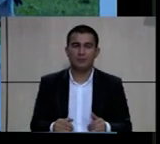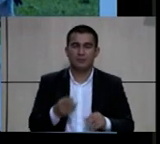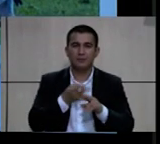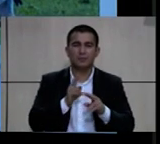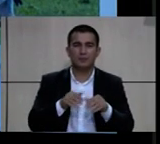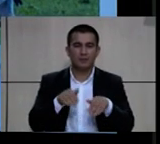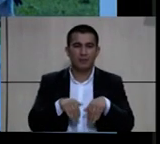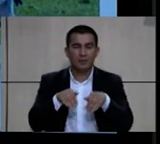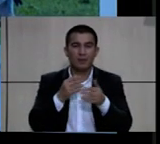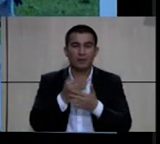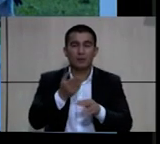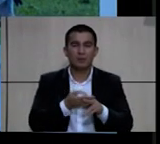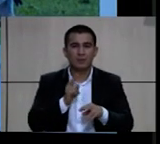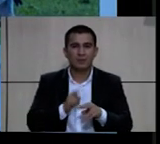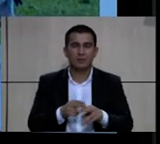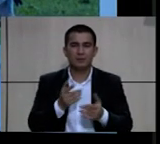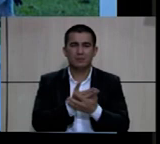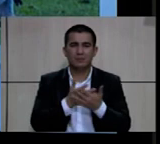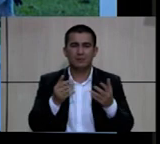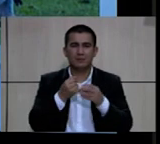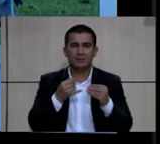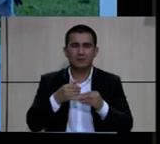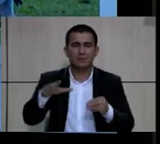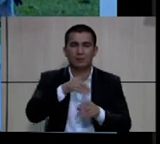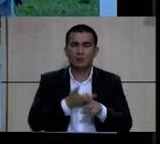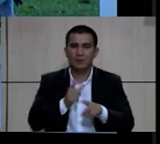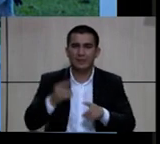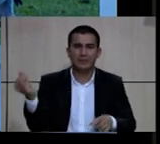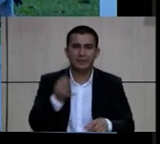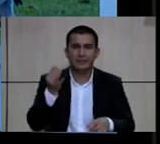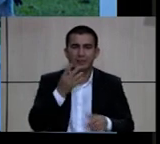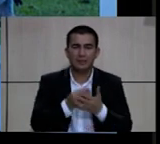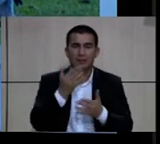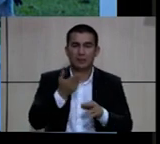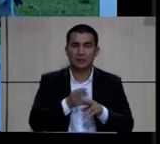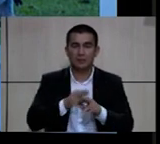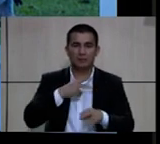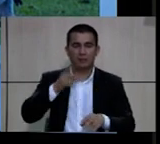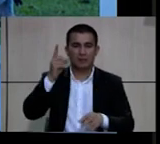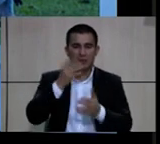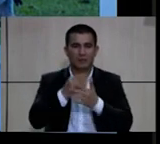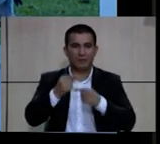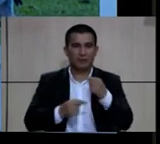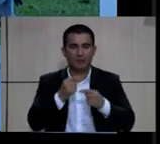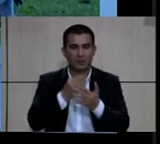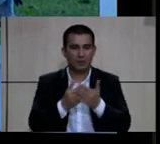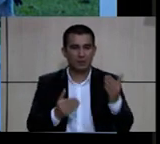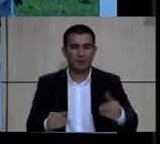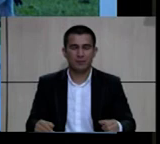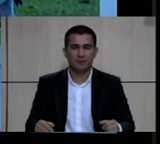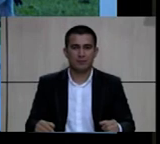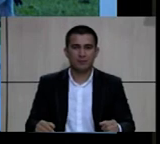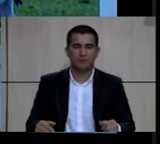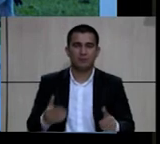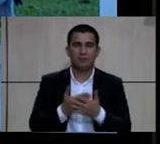Kenguru yerdagi hayvonlarning eng g'aroyibi va qadimiysi hisoblanadi.